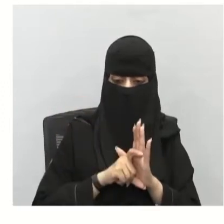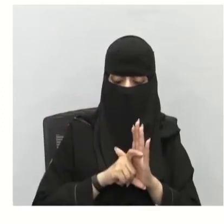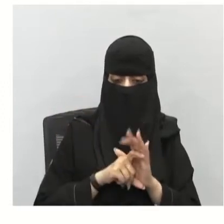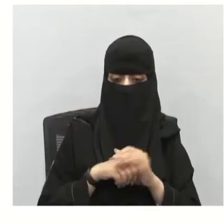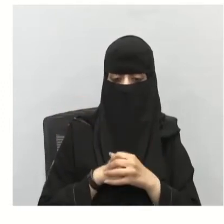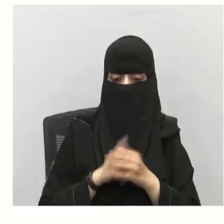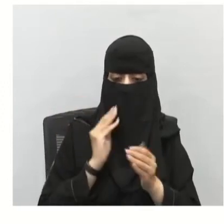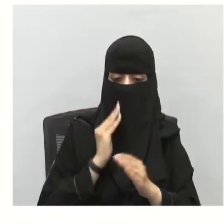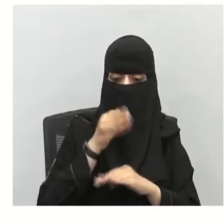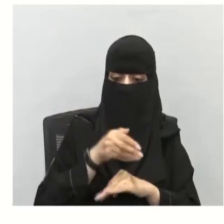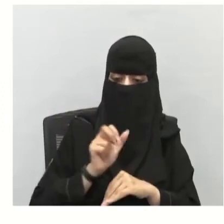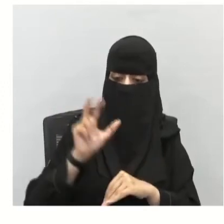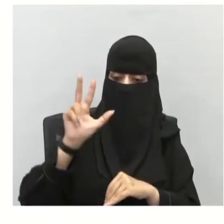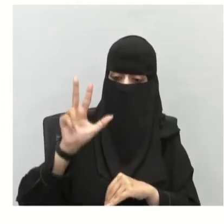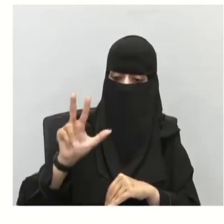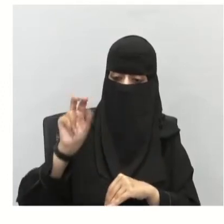قصة، أدخل عليها ال